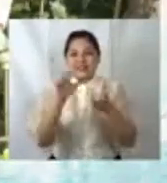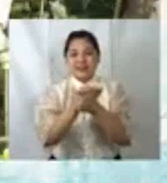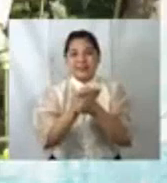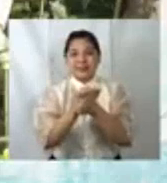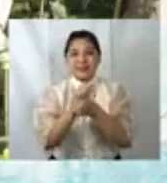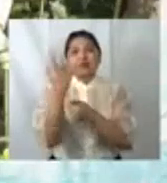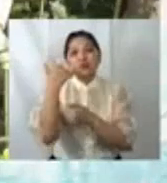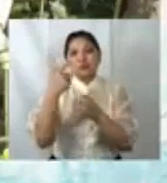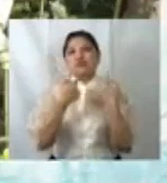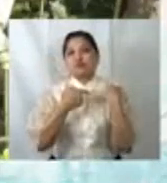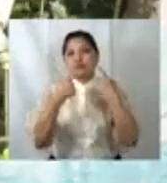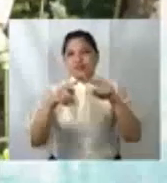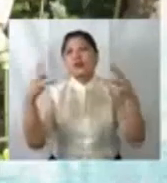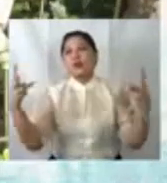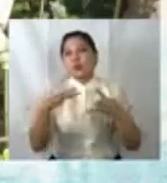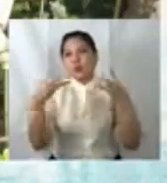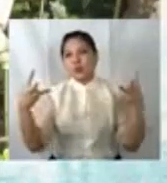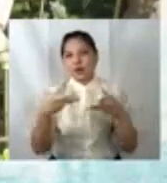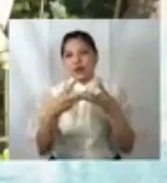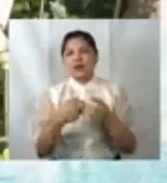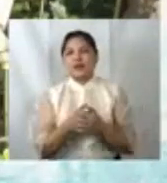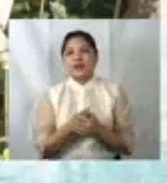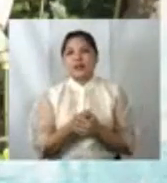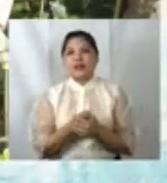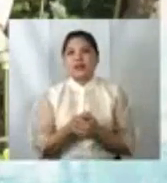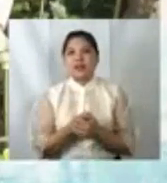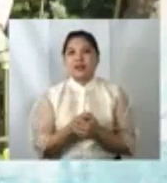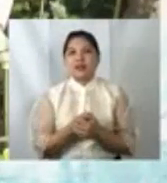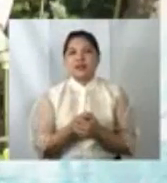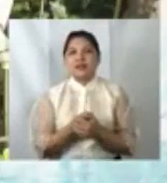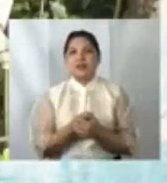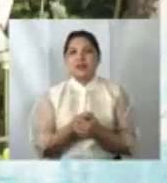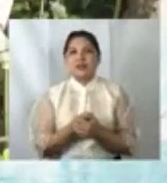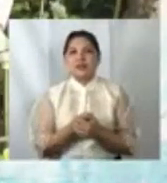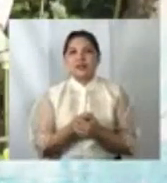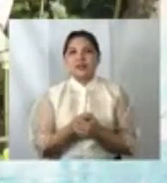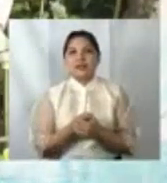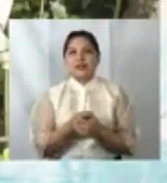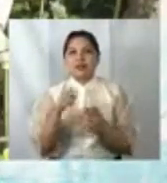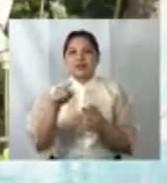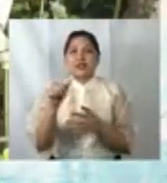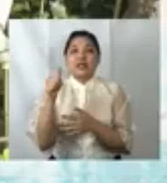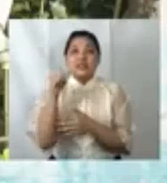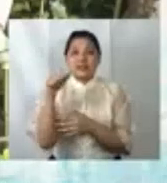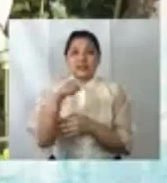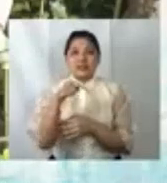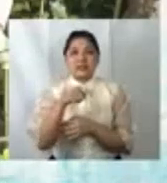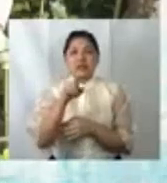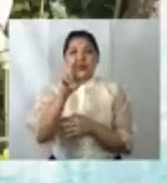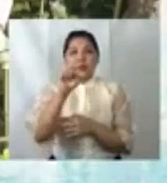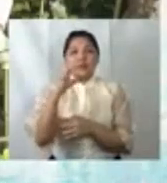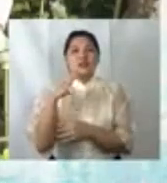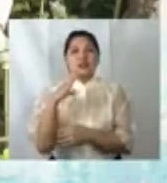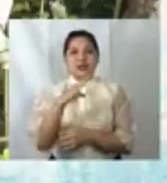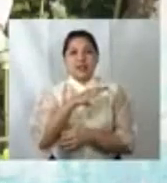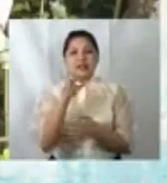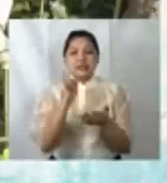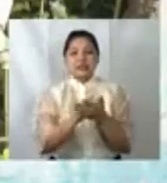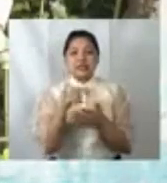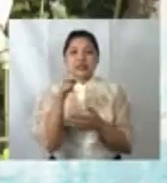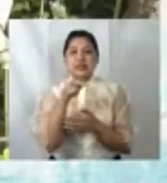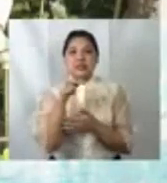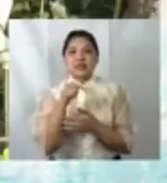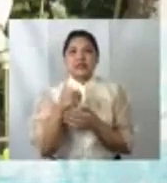digmaan. So, yung ano na yan, yung pagka-reject ng US Congress na yan, ang siya mismong,